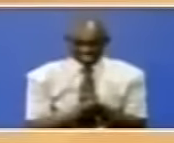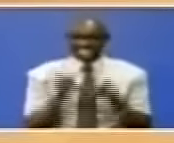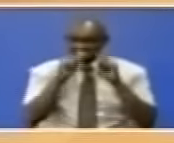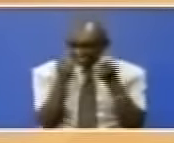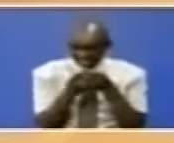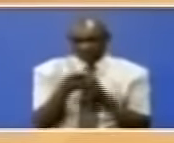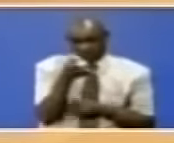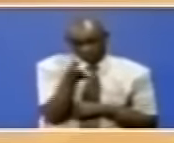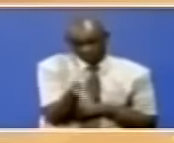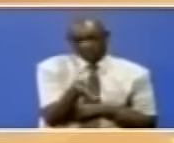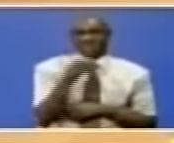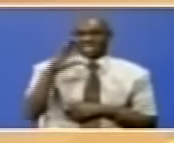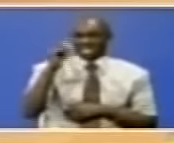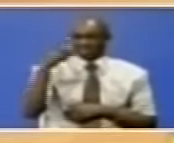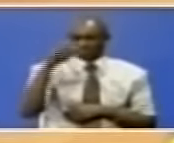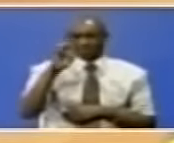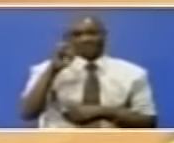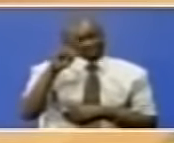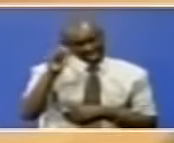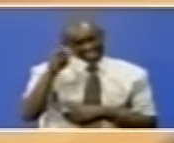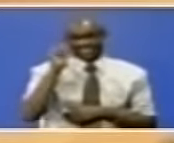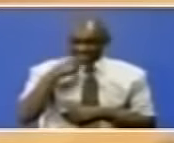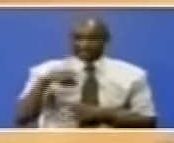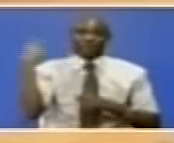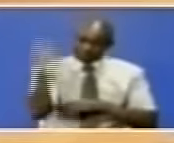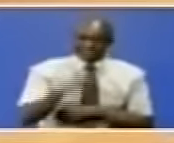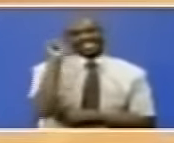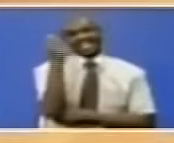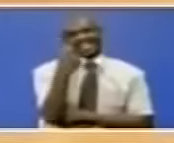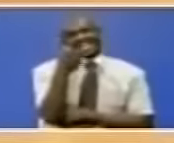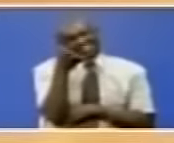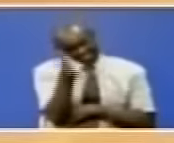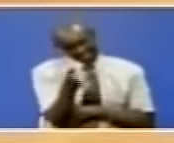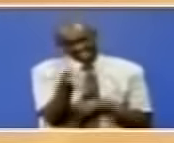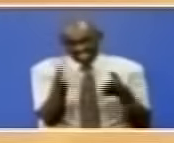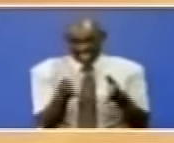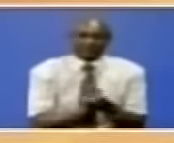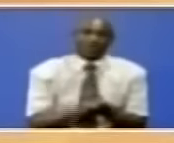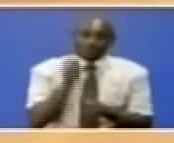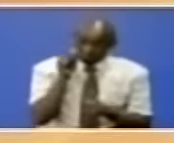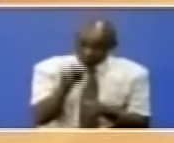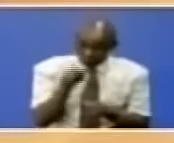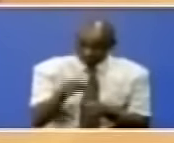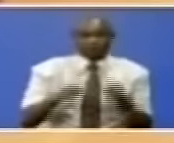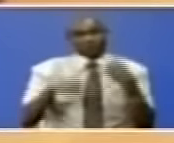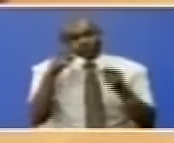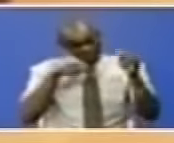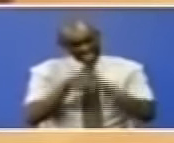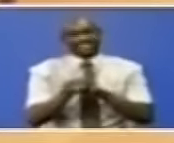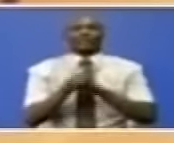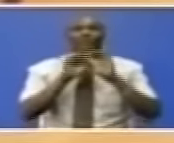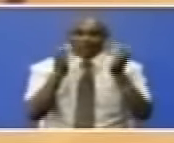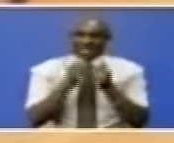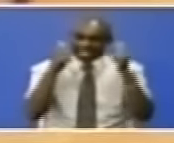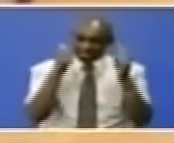timu ya Cape Verde inaamini kwamba itaibuka na ushindi dhidi ya Harambee Stars kwenye mechi yao ya kufuzu kombe la dunia mkondo wa